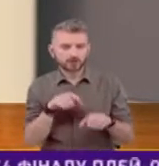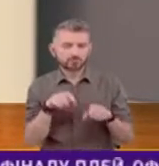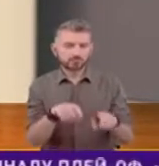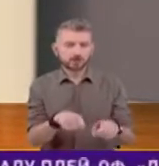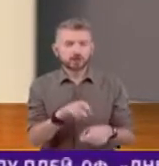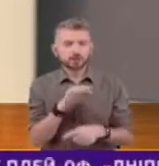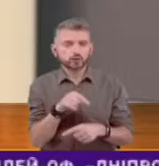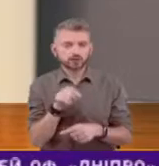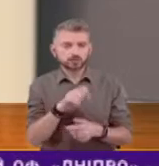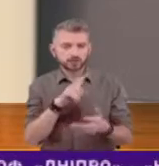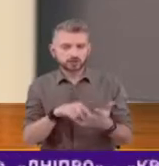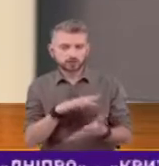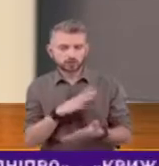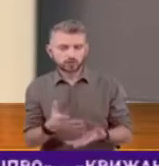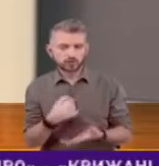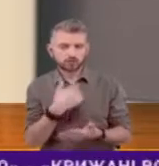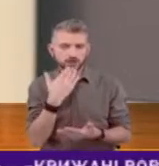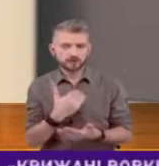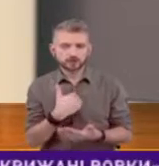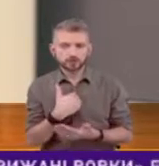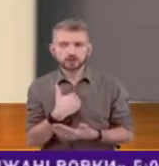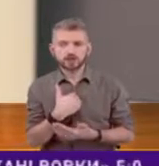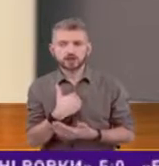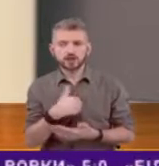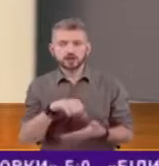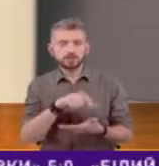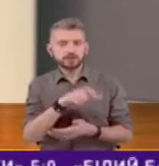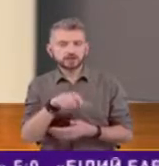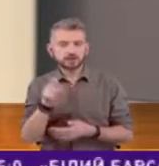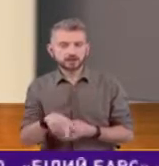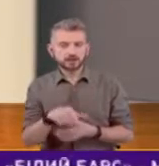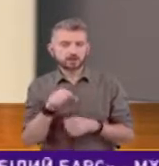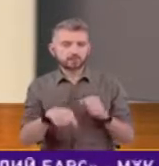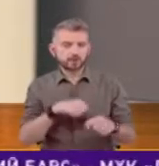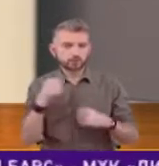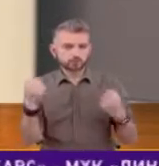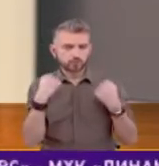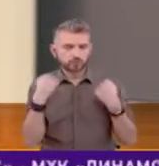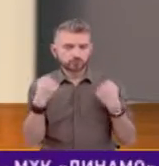цього приводу були питання, до мене звернулися представники велоспорту,